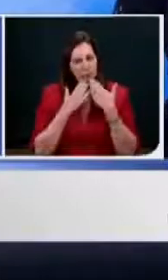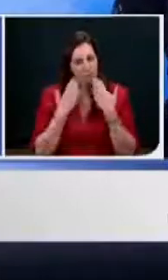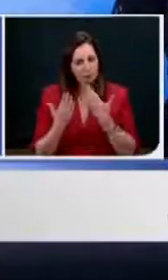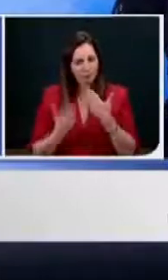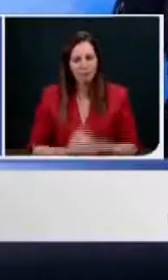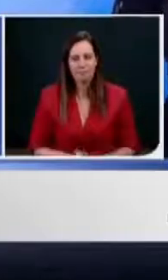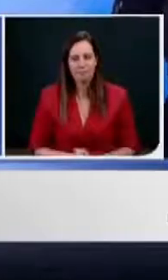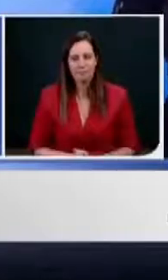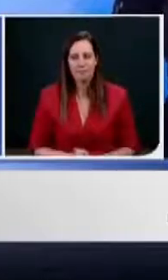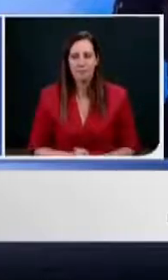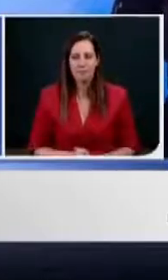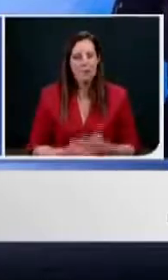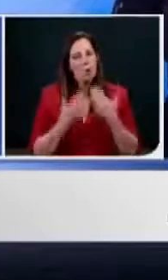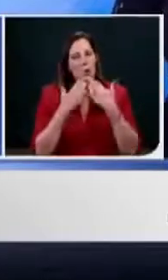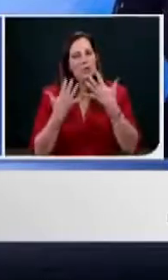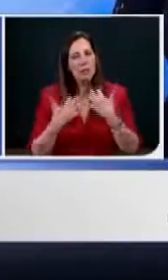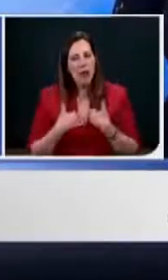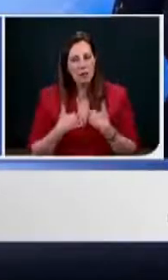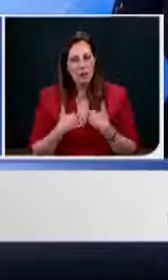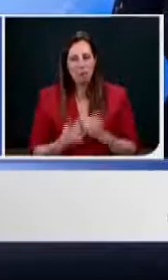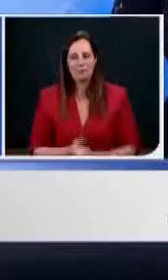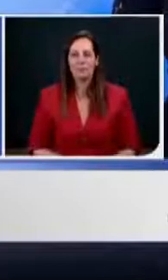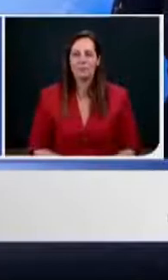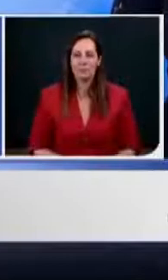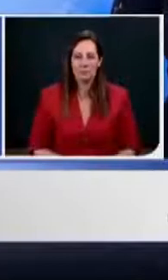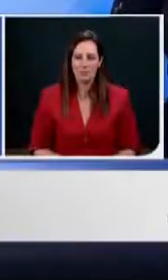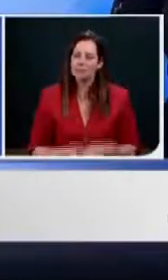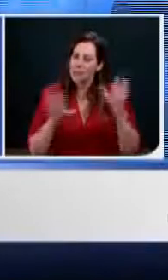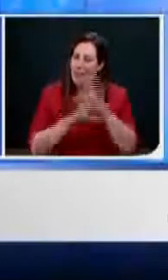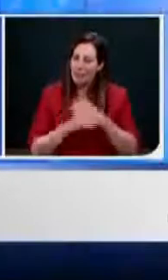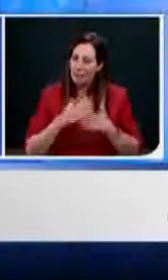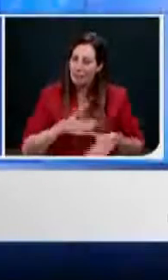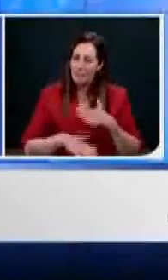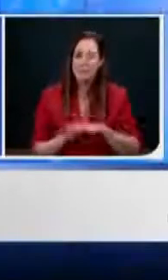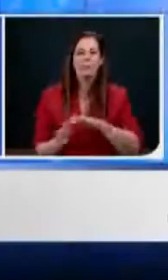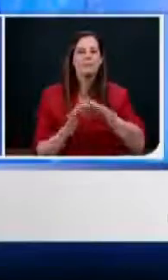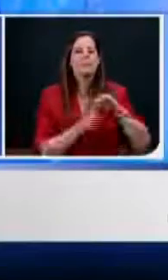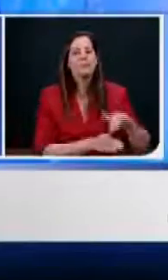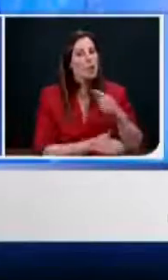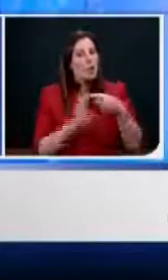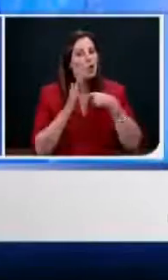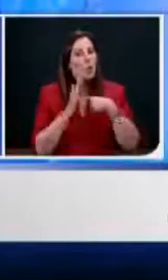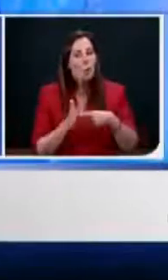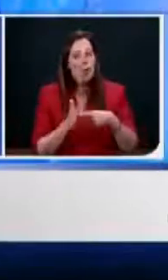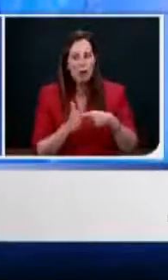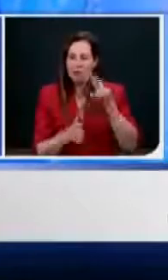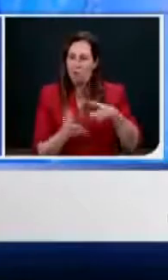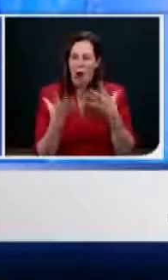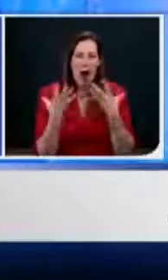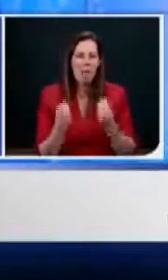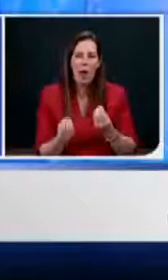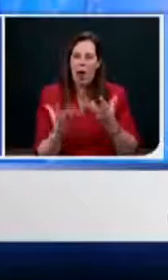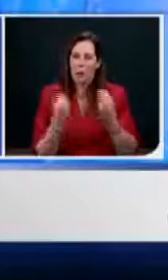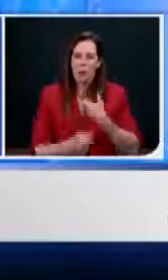לך שהגעת ושוחחת איתנו למרות הכל. בבקשה, ערב נעים. אז הנה דוגמה אחת מיני רבות